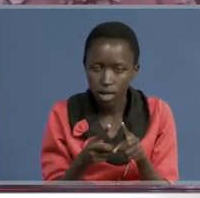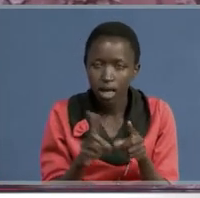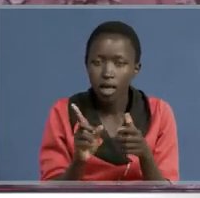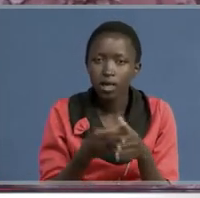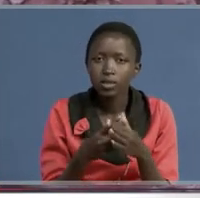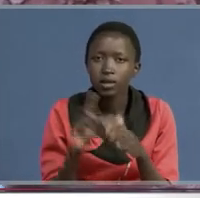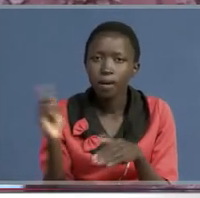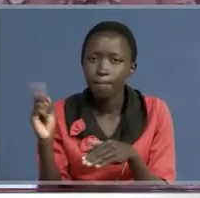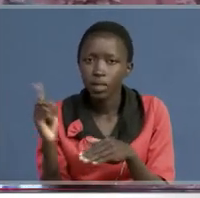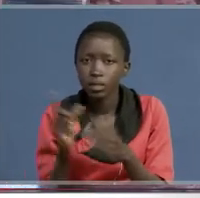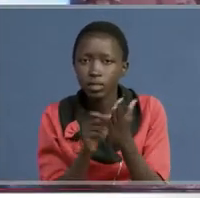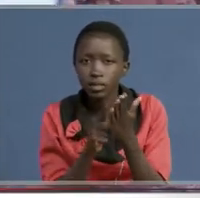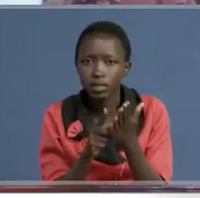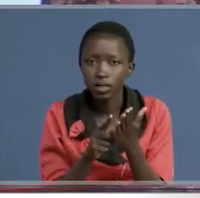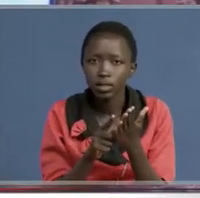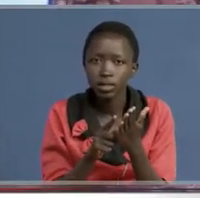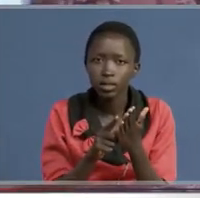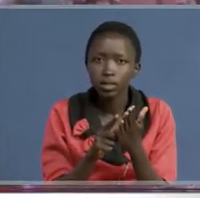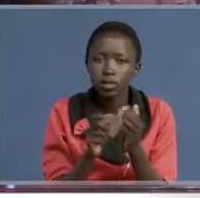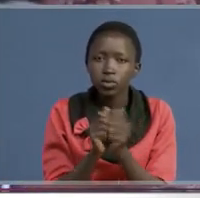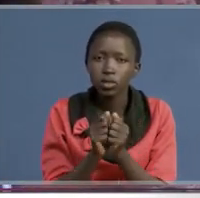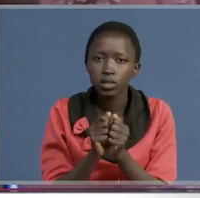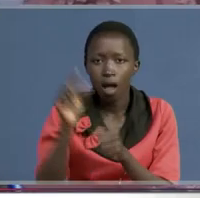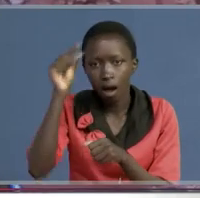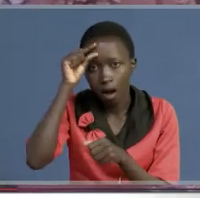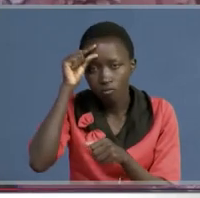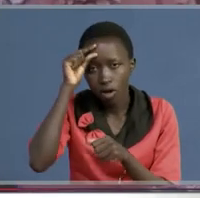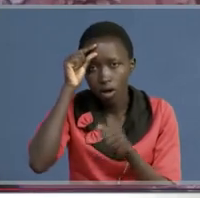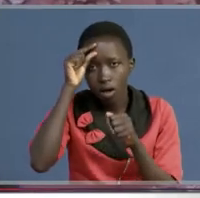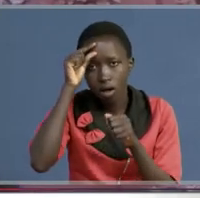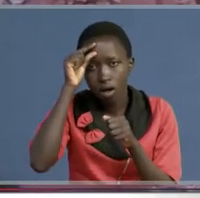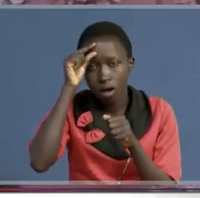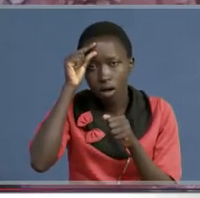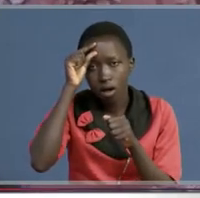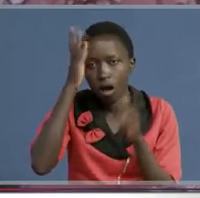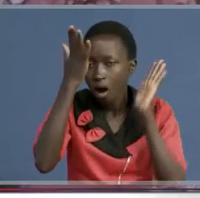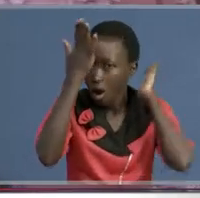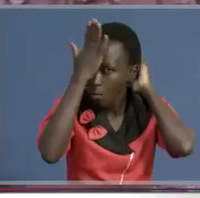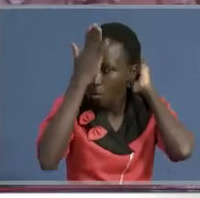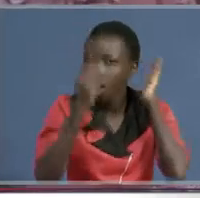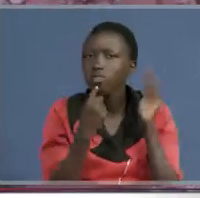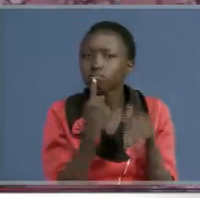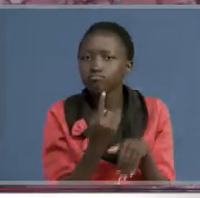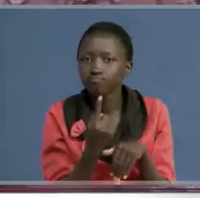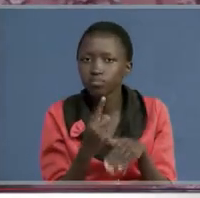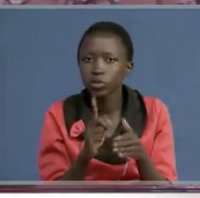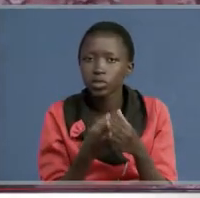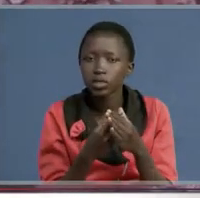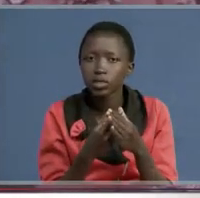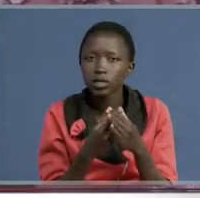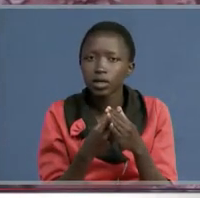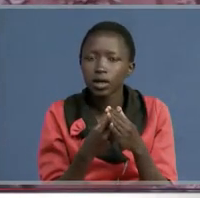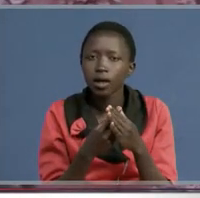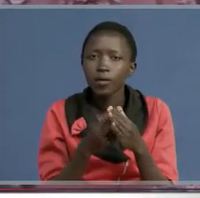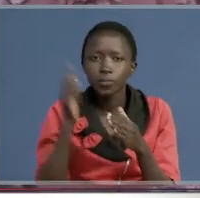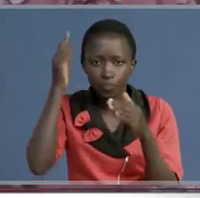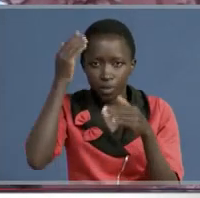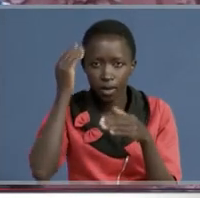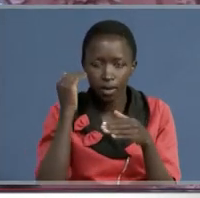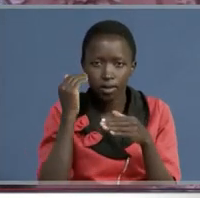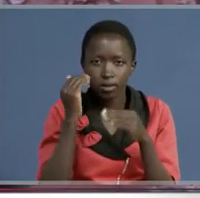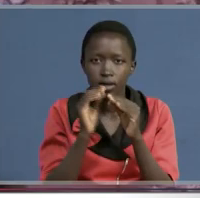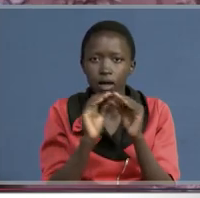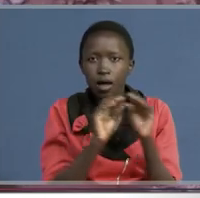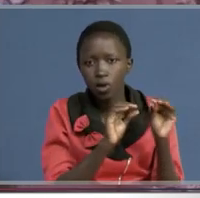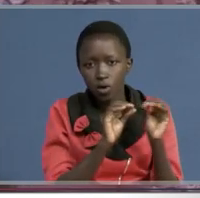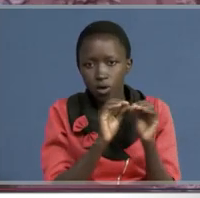Waziri akamtumia picha yangu nikiwa na governor wa Kakamega, nikimsalamia, akimwambia kwamba akate kichwa kwa hiyo